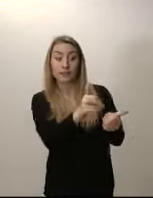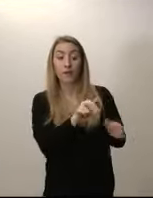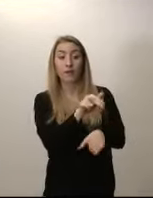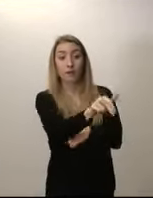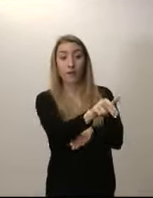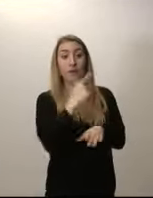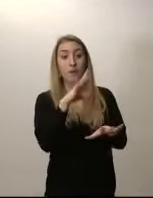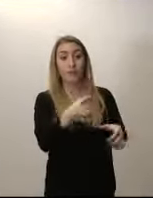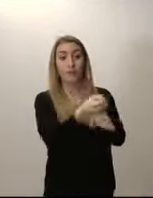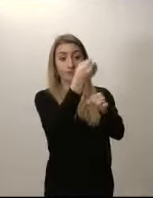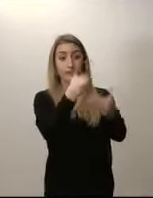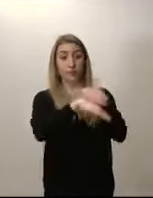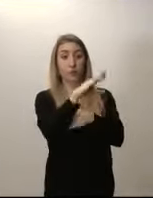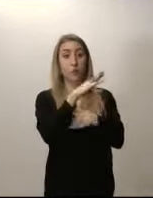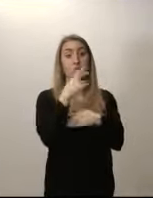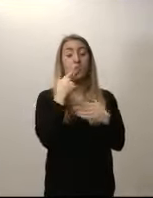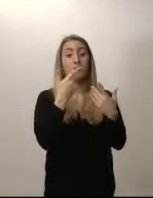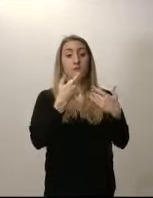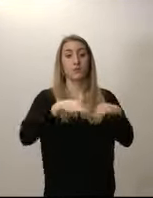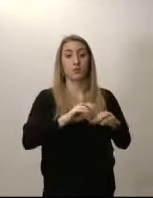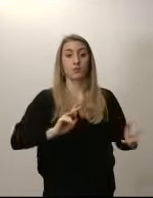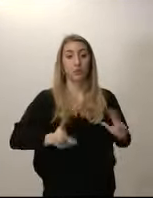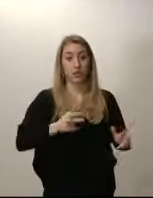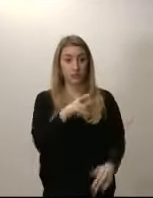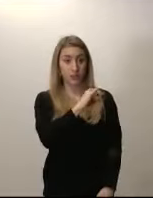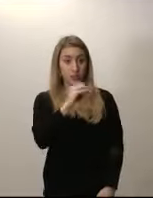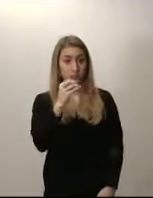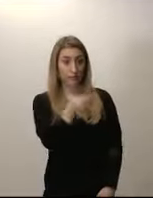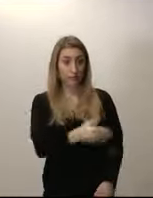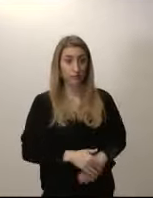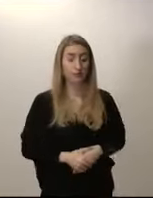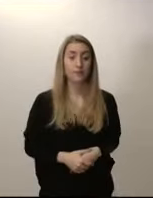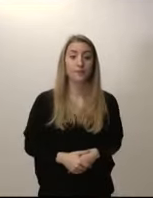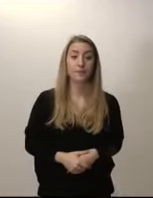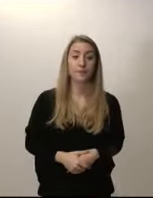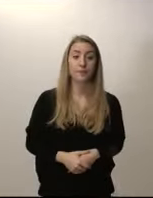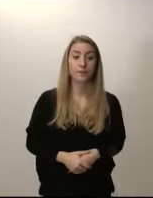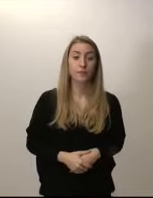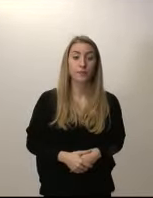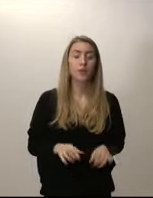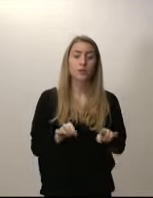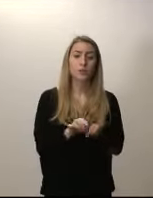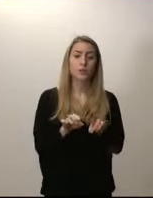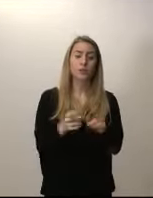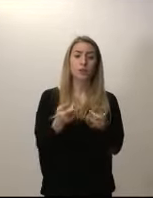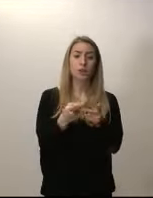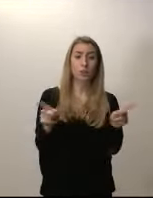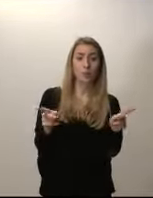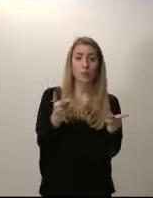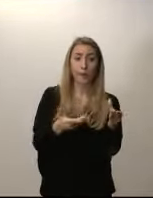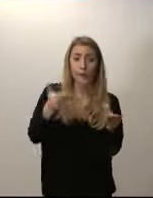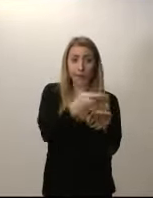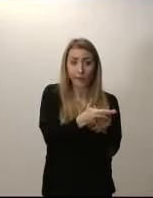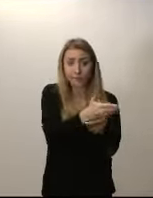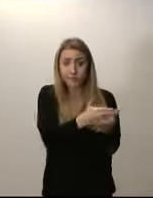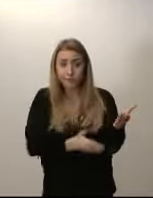de faire briller, faire rayonner la ville de Thionville. Et l'agglomération ne va intervenir que de façon subsidiaire, c'est-à-dire que si